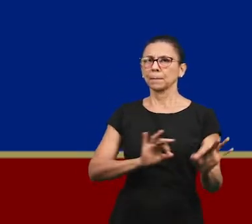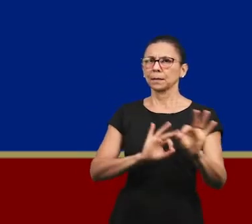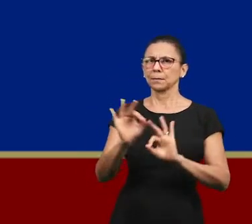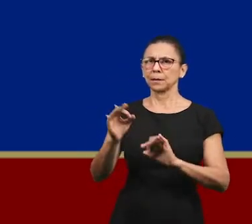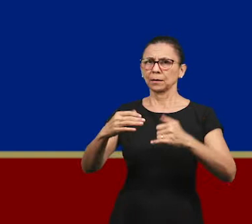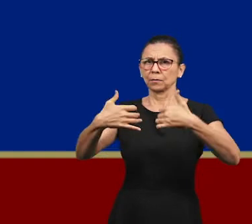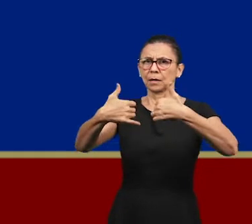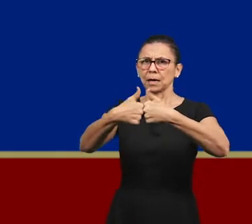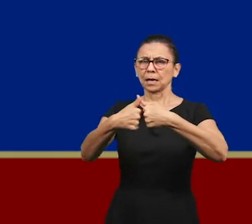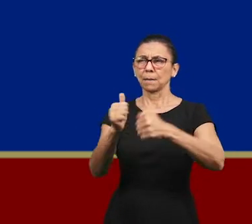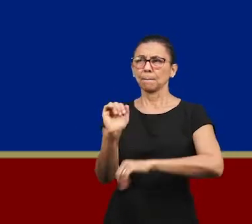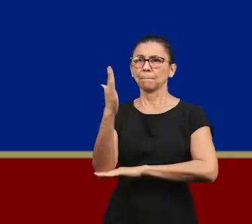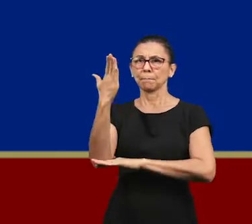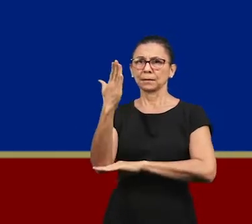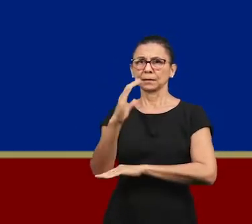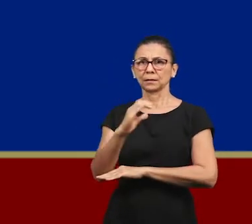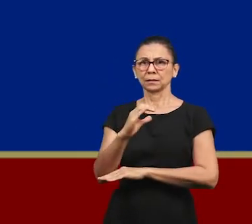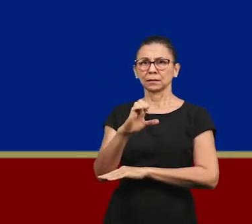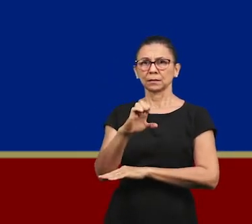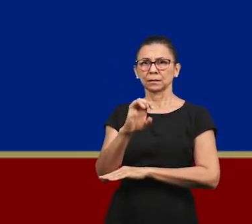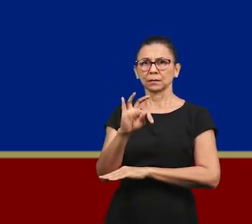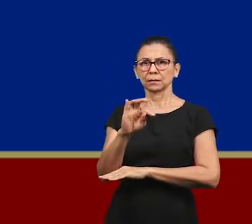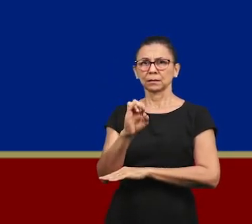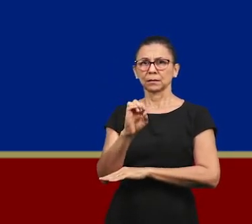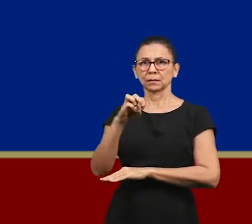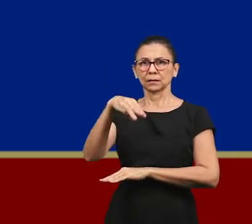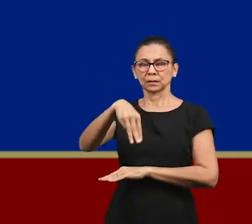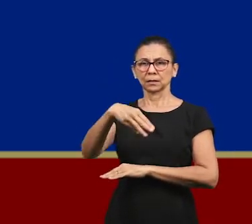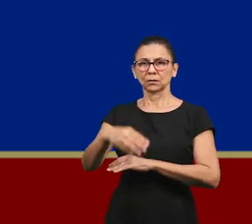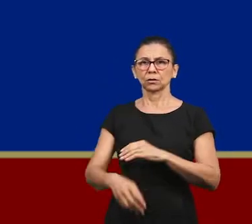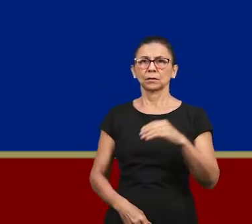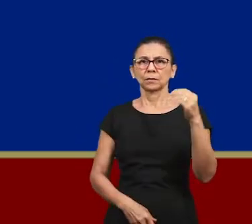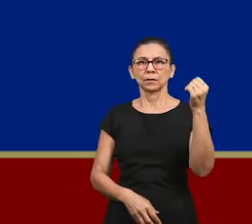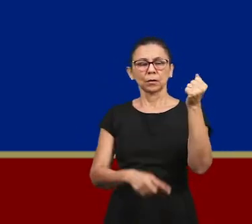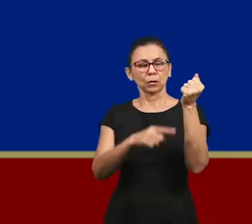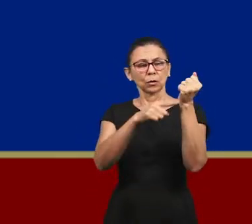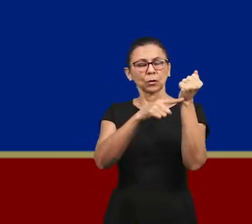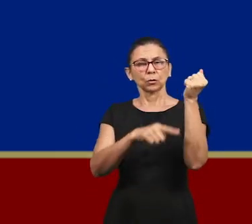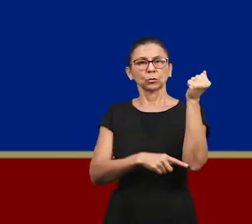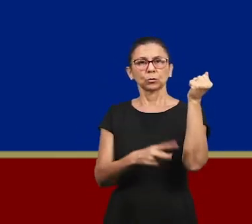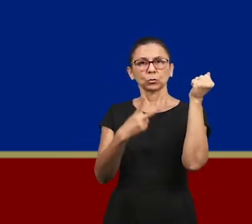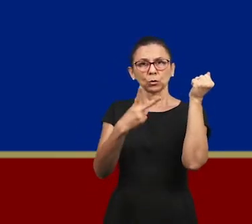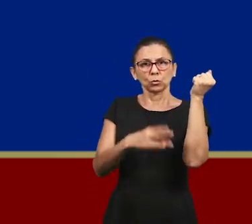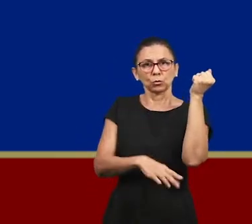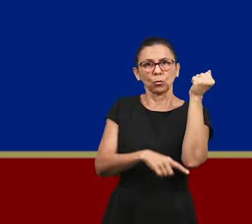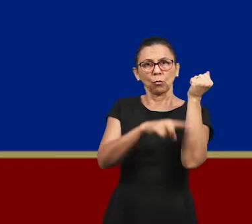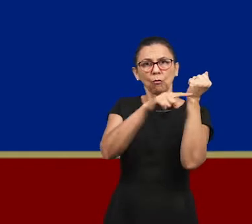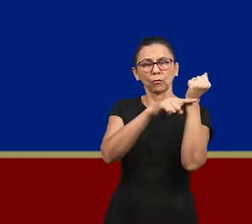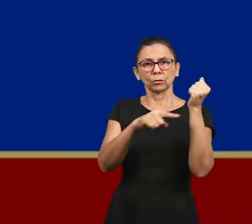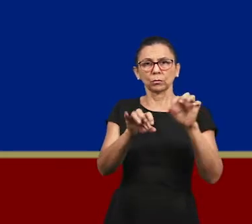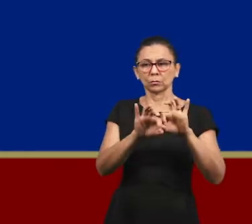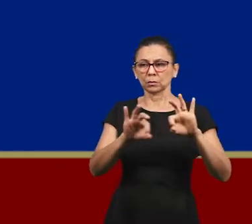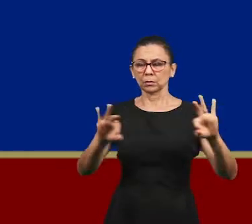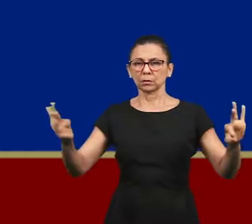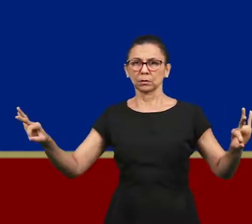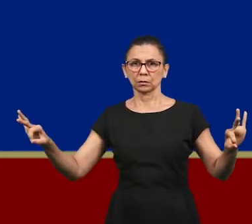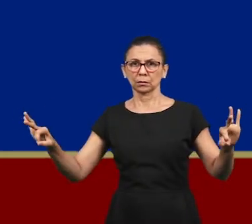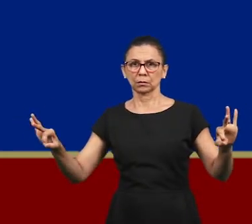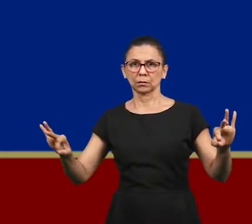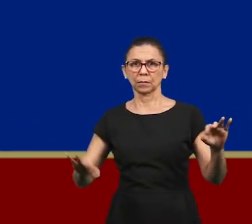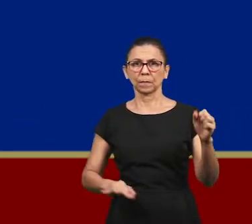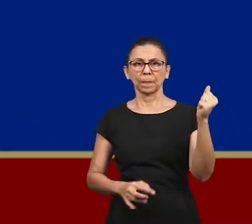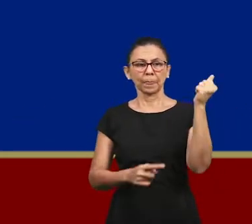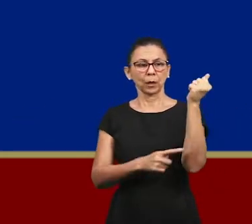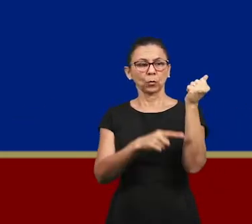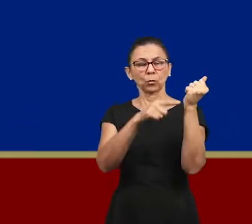Бог сказал об этом. «Сделайте ковчег из дерева тетим, длина ему 2 локтя с половиной, и ширина